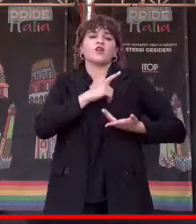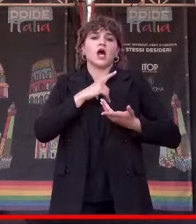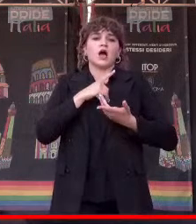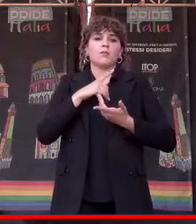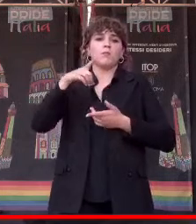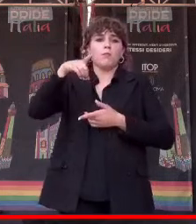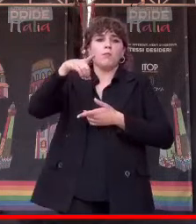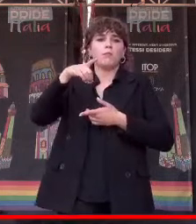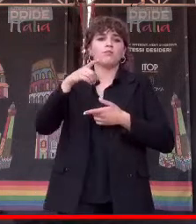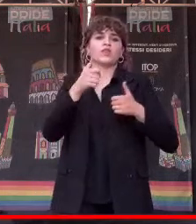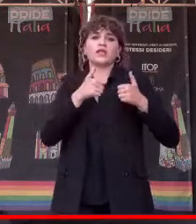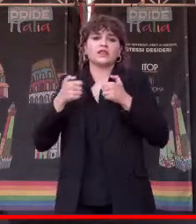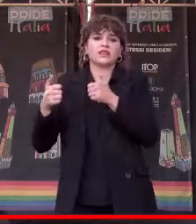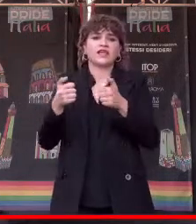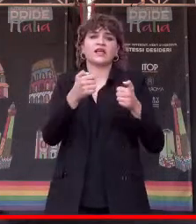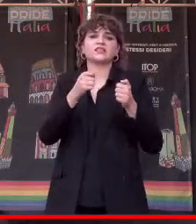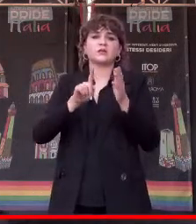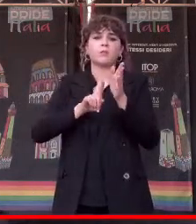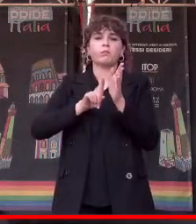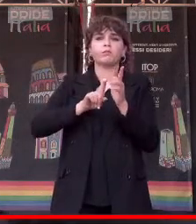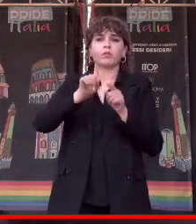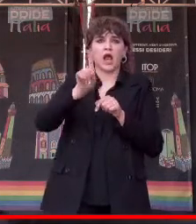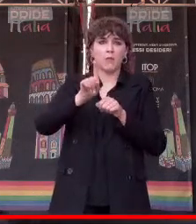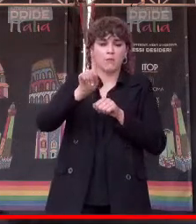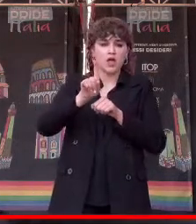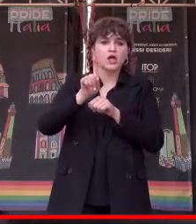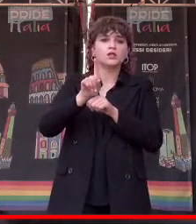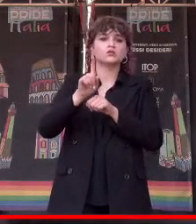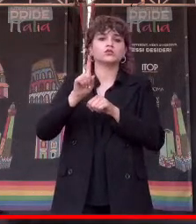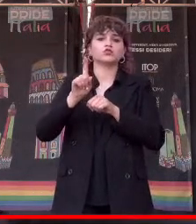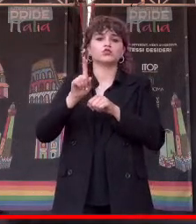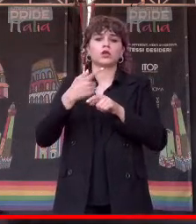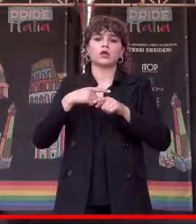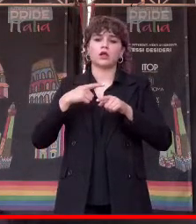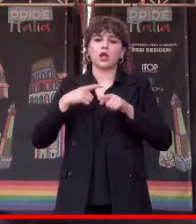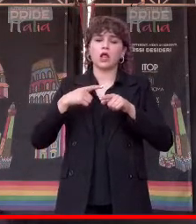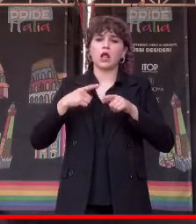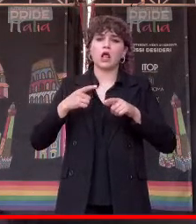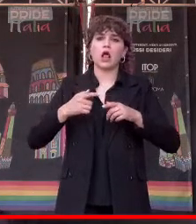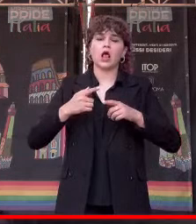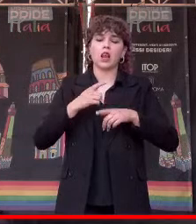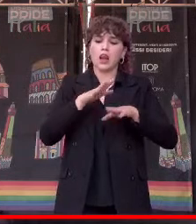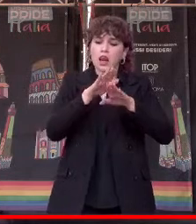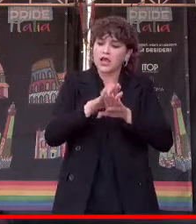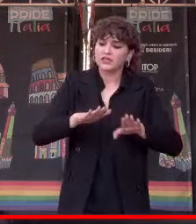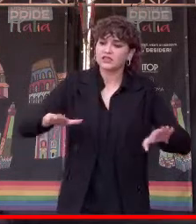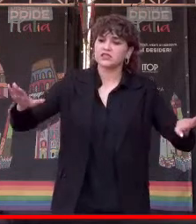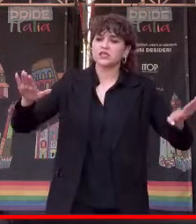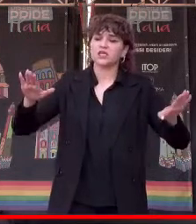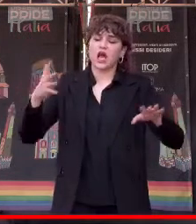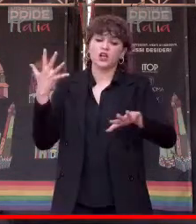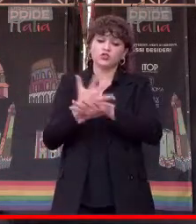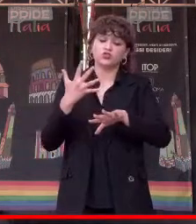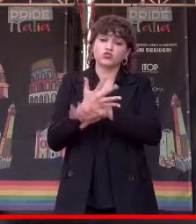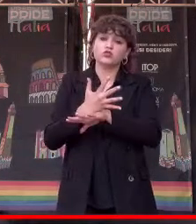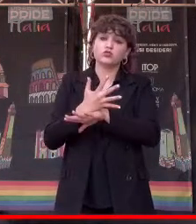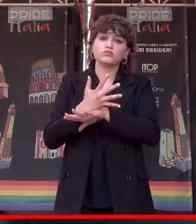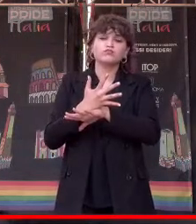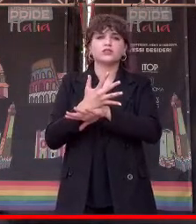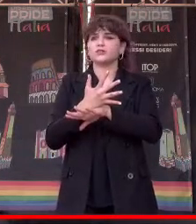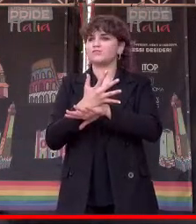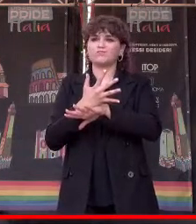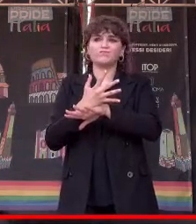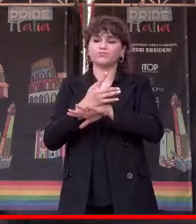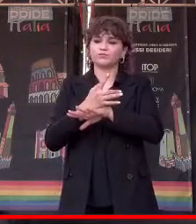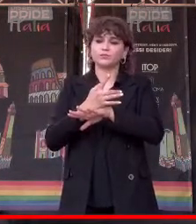sono accessibili e quindi si mettono le persone nelle condizioni comunque di dover umiliare se